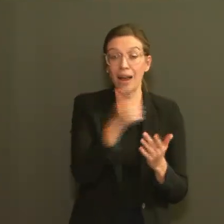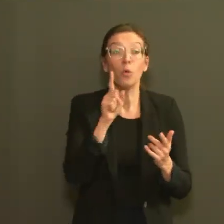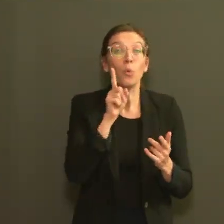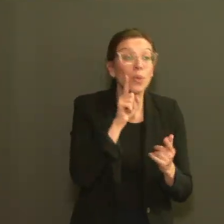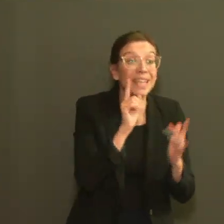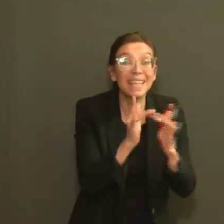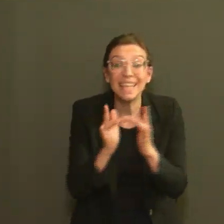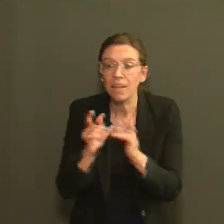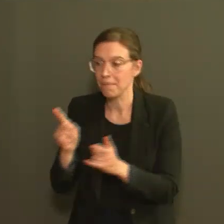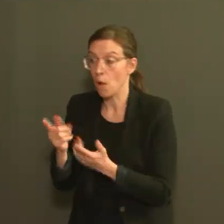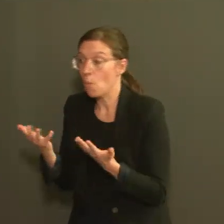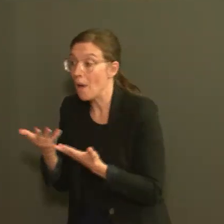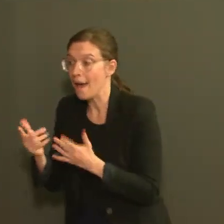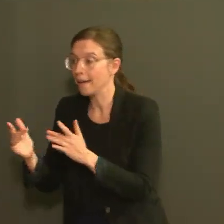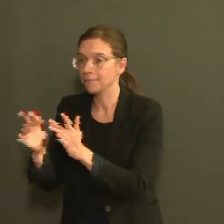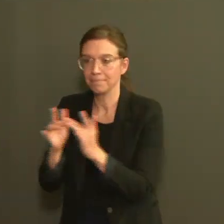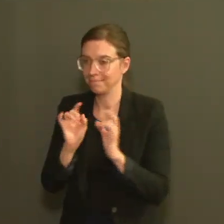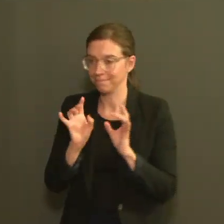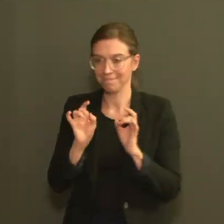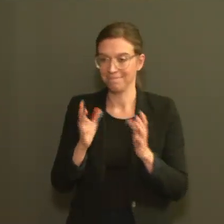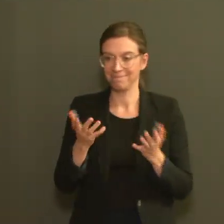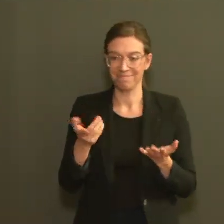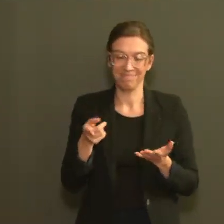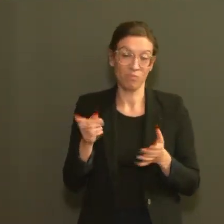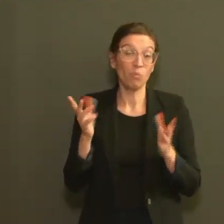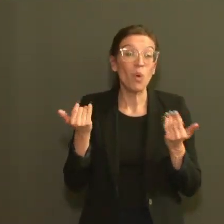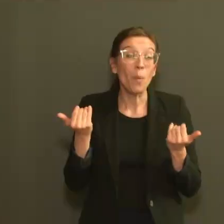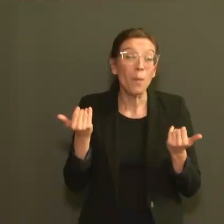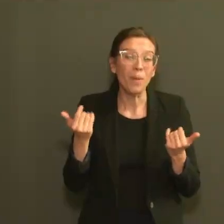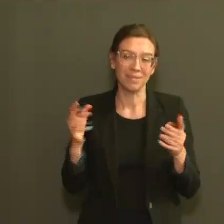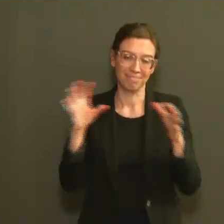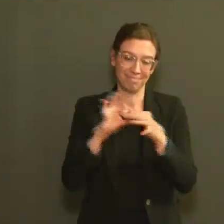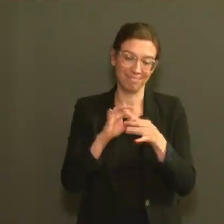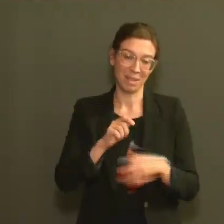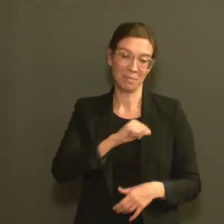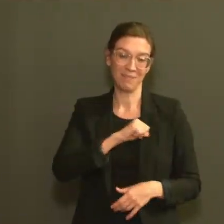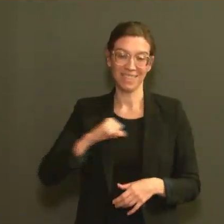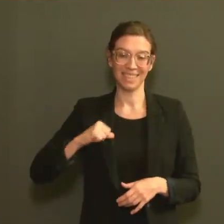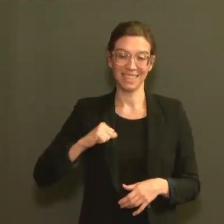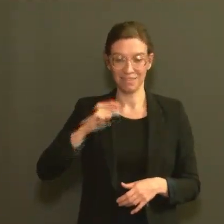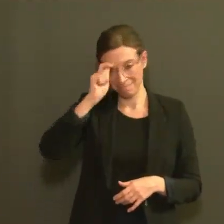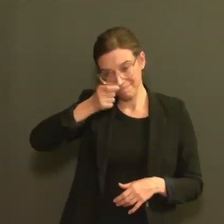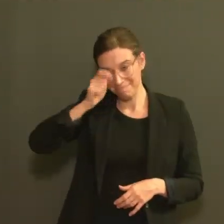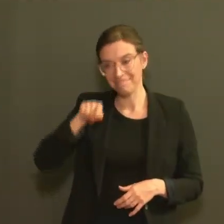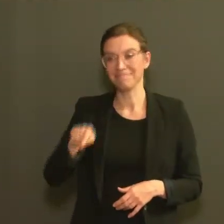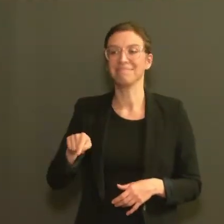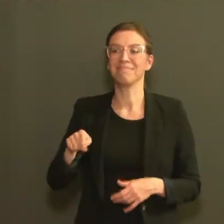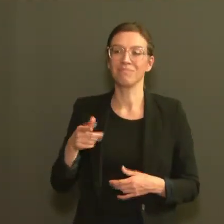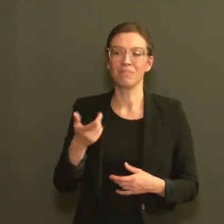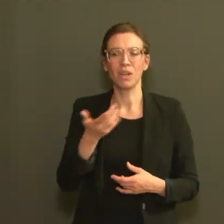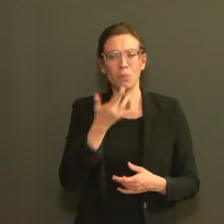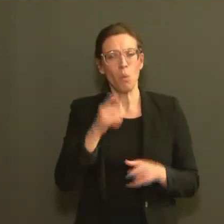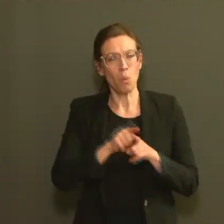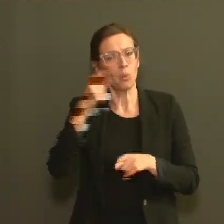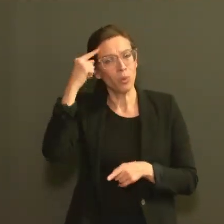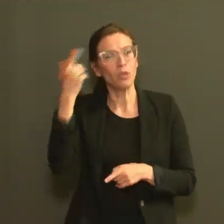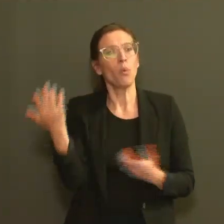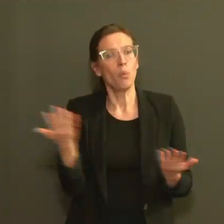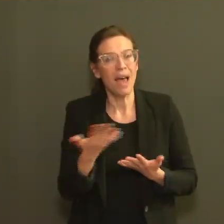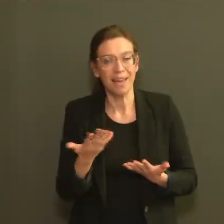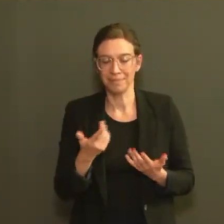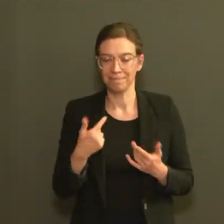oplossingen nodig om betere toegang te krijgen tot dit soort van gegevens. Langs de andere kant is het ook zo